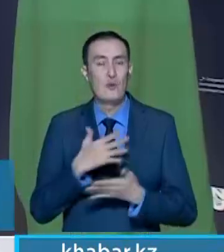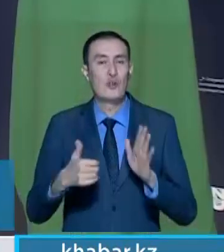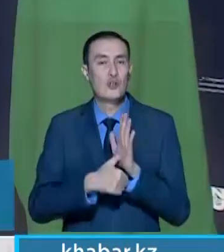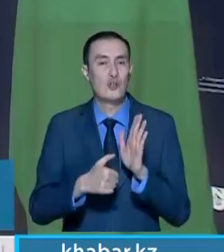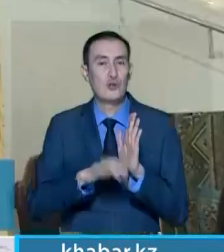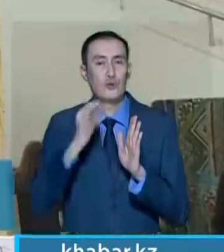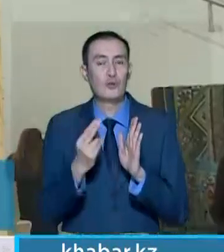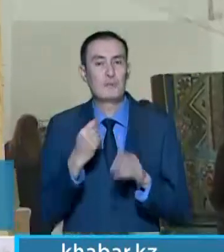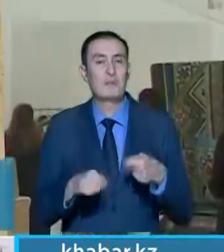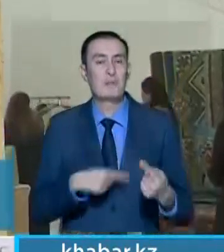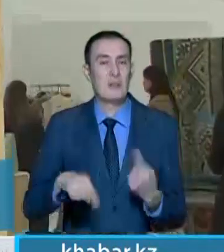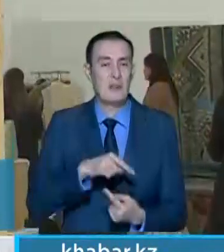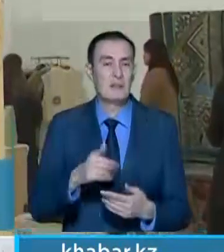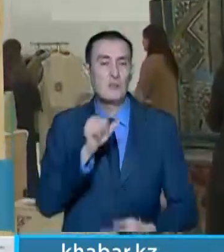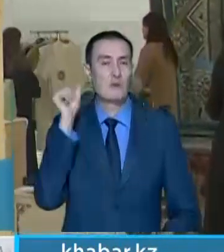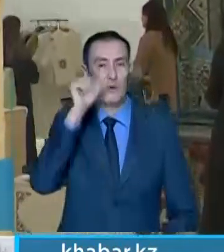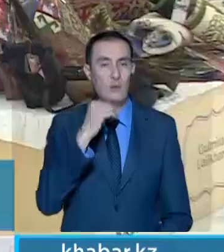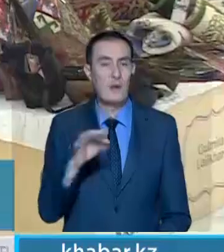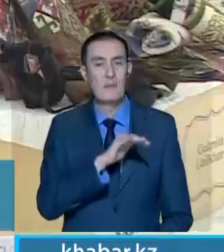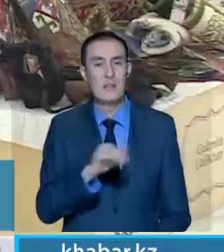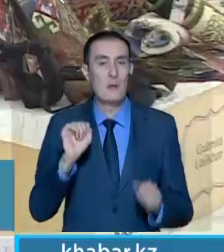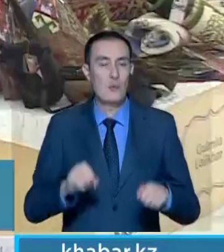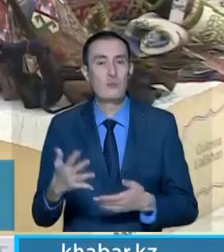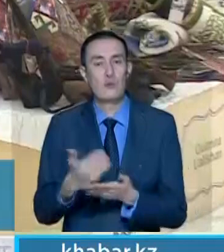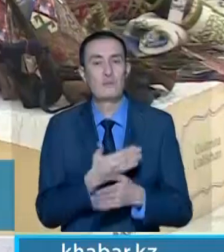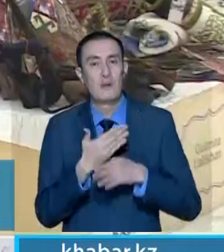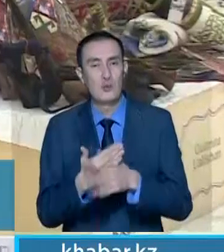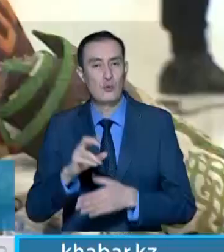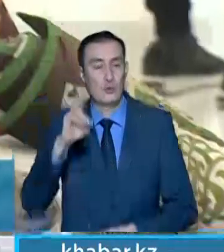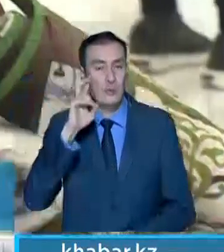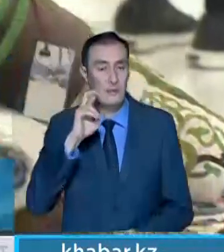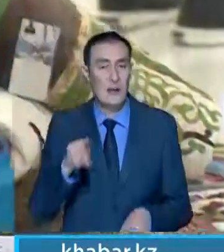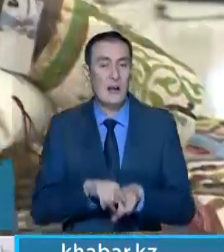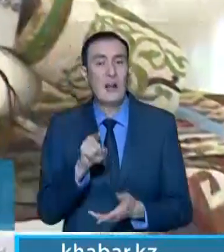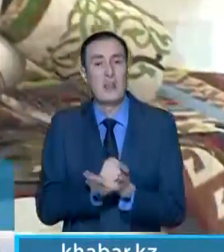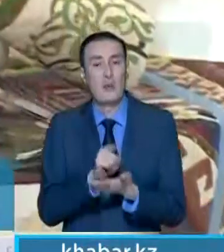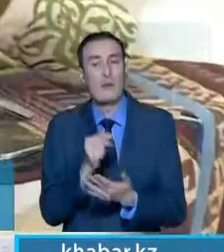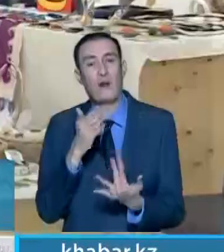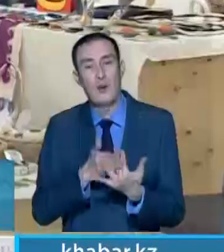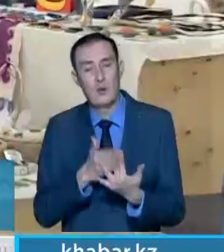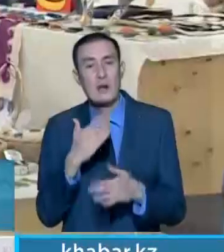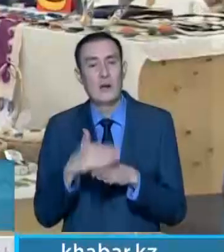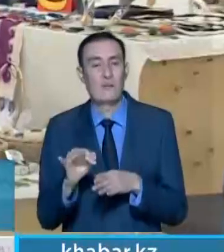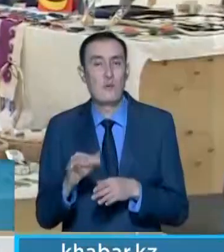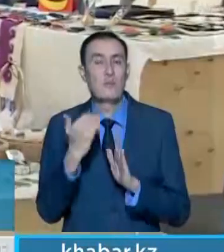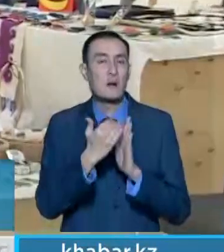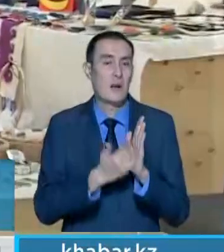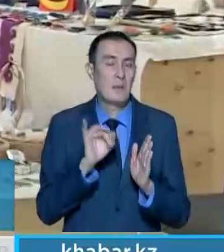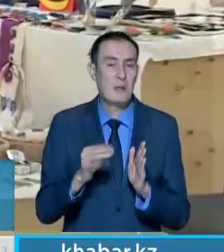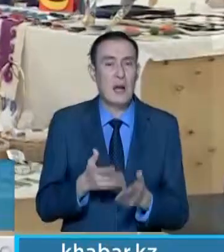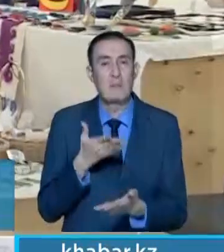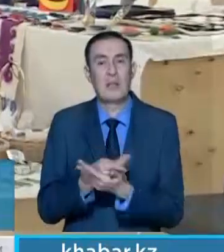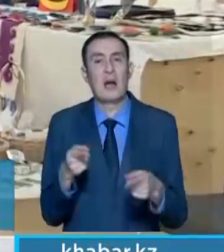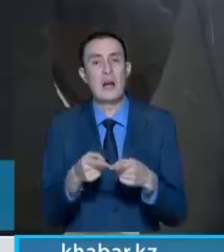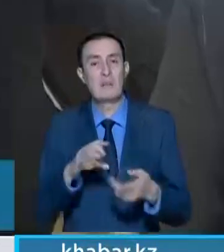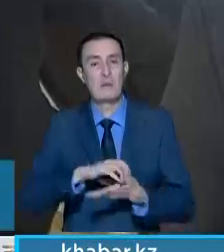600 социальных предпринимателей. С прошлого года они официально могут получить поддержку от государства в виде налоговых льгот, грантов по определенным программам и оплаты